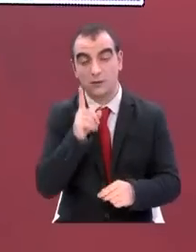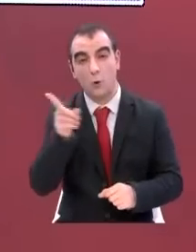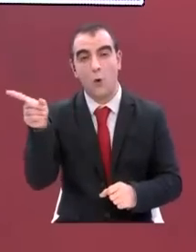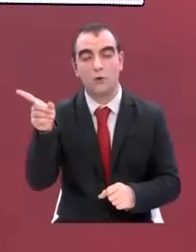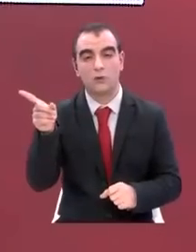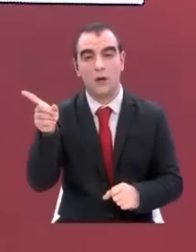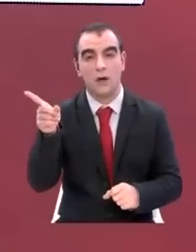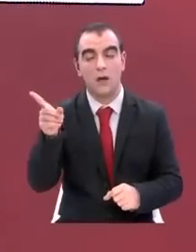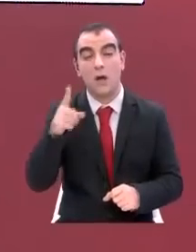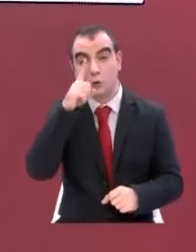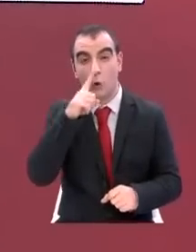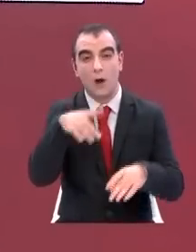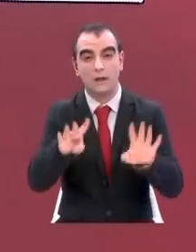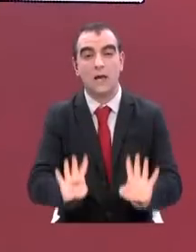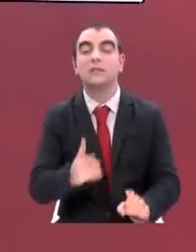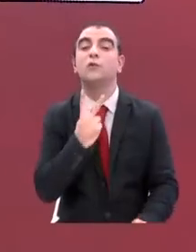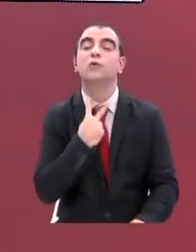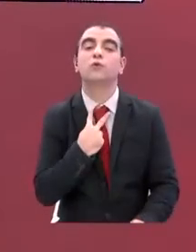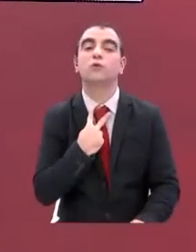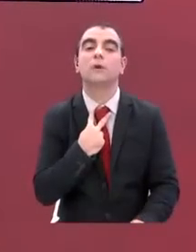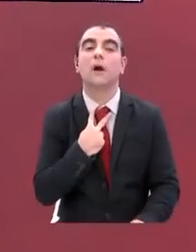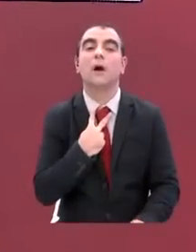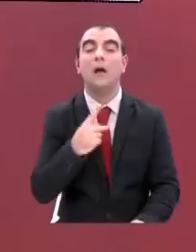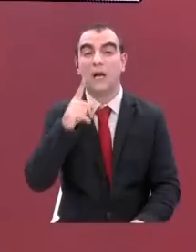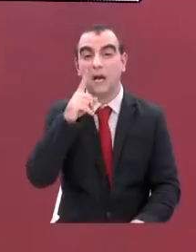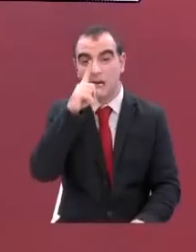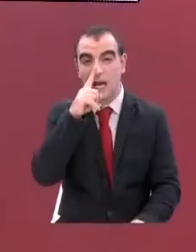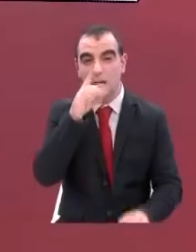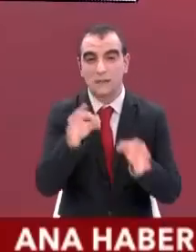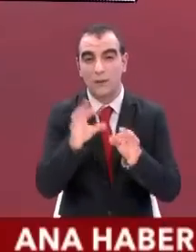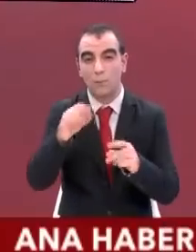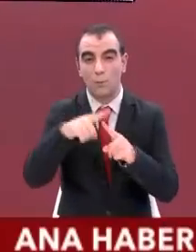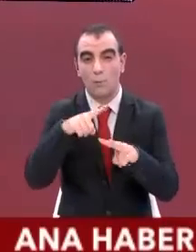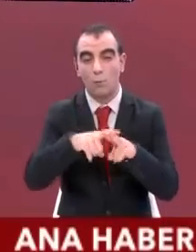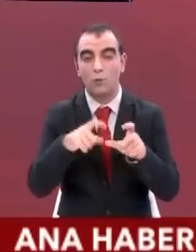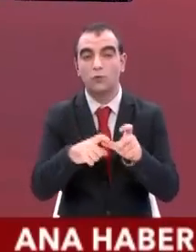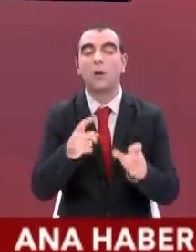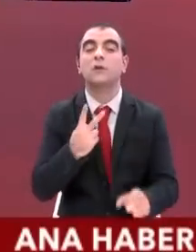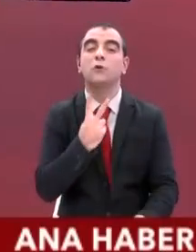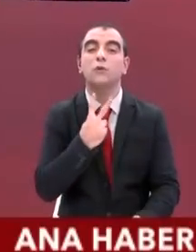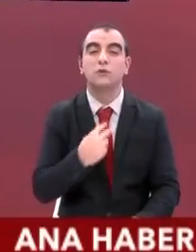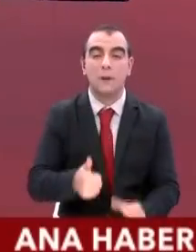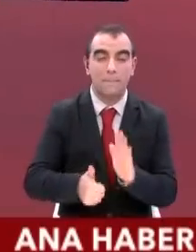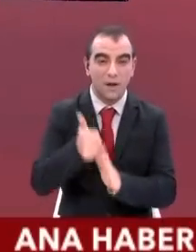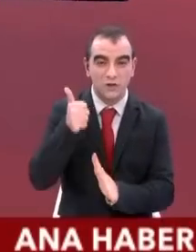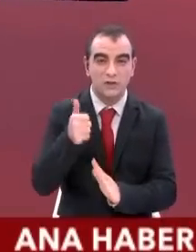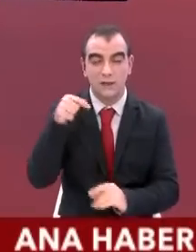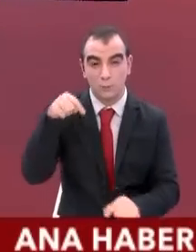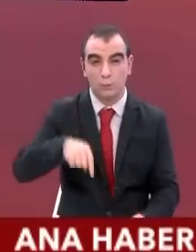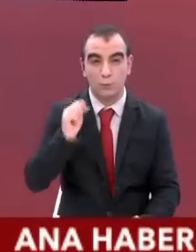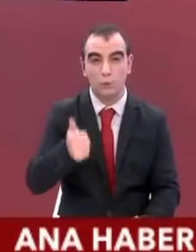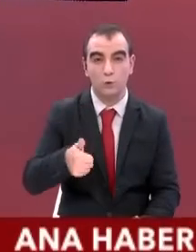doğalgaz Rusya gaspro Botaş Putin Erdoğan ve ardından da bugün